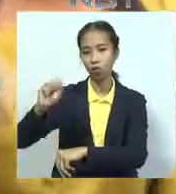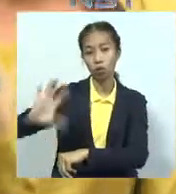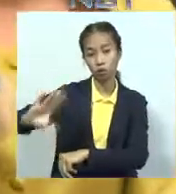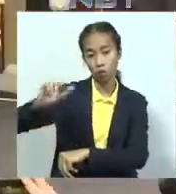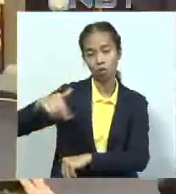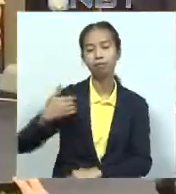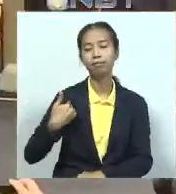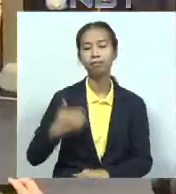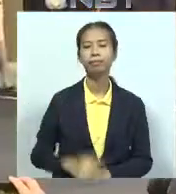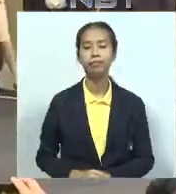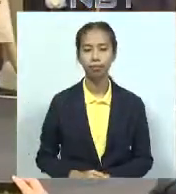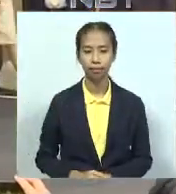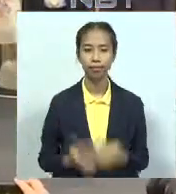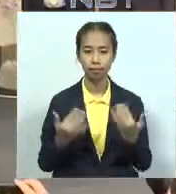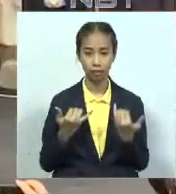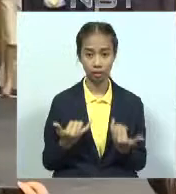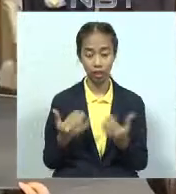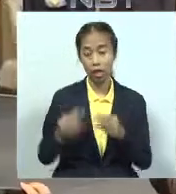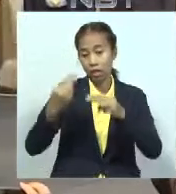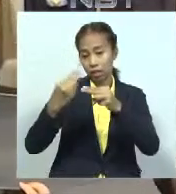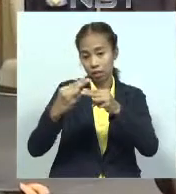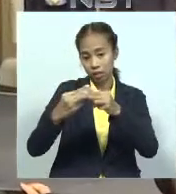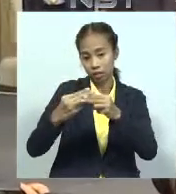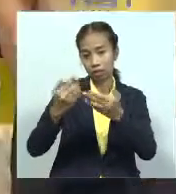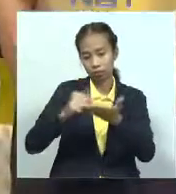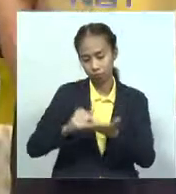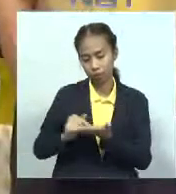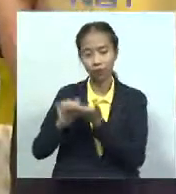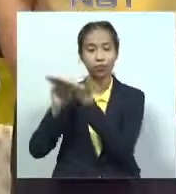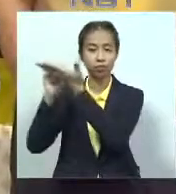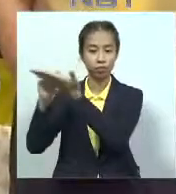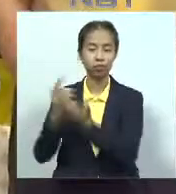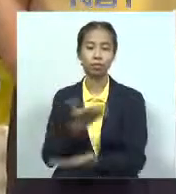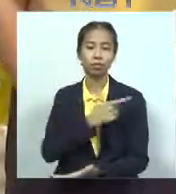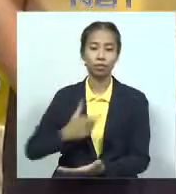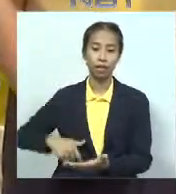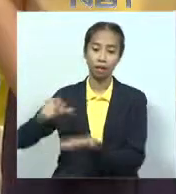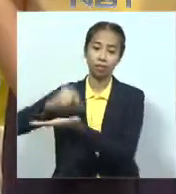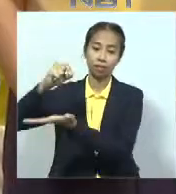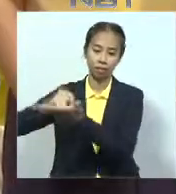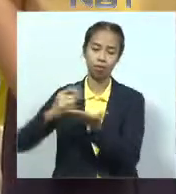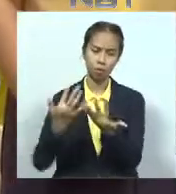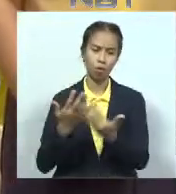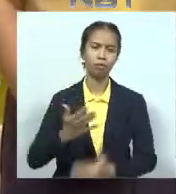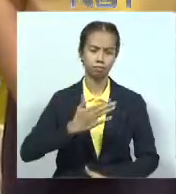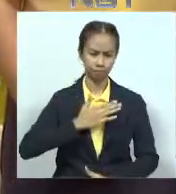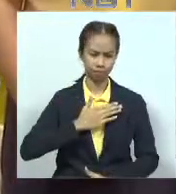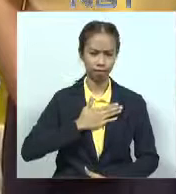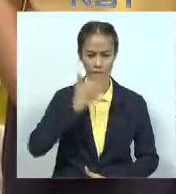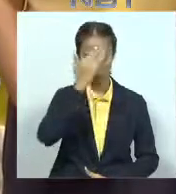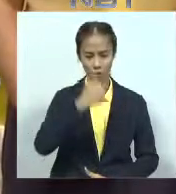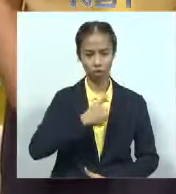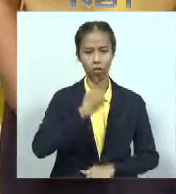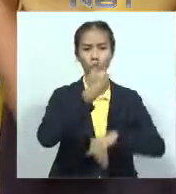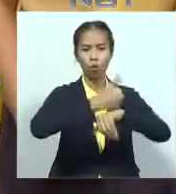ำรายชื่อคณะรัฐมนตรีขึ้นทูลเกล้านั้นนายกรัฐมนตรีกล่าวว่าขอให้ทุกคนเชื่อมั่นในตัวนายกรัฐมนตรีเพราะนายกรัฐมนตรีเป็นหัวหน้าคณะ